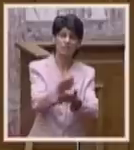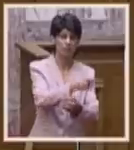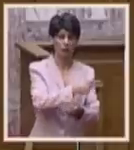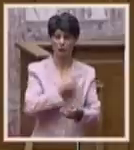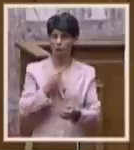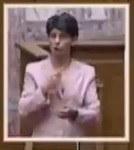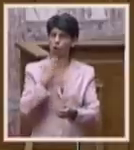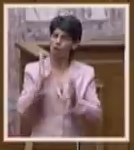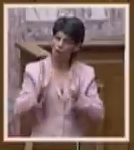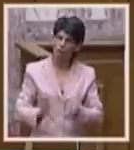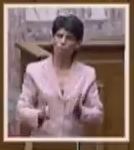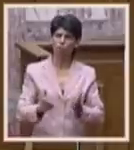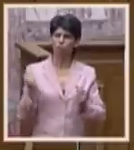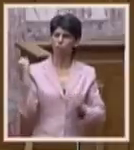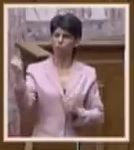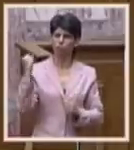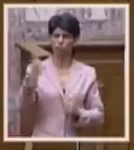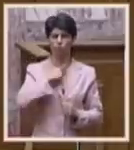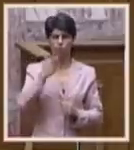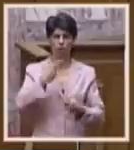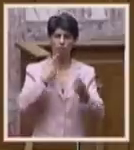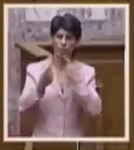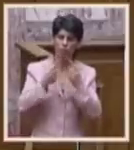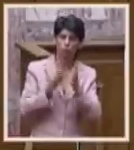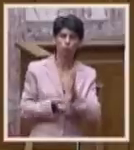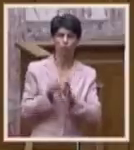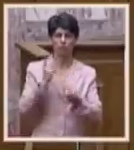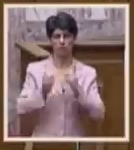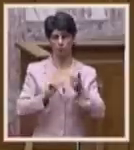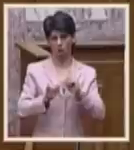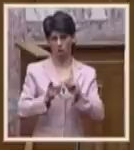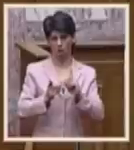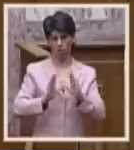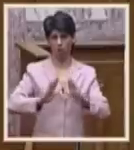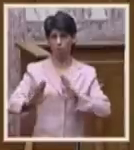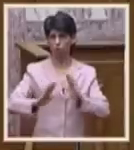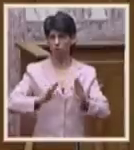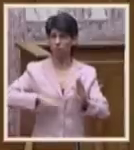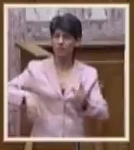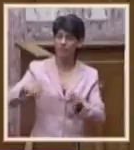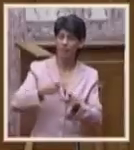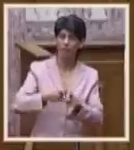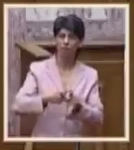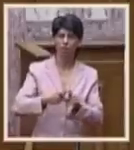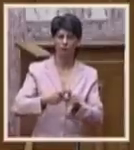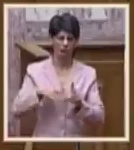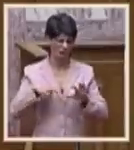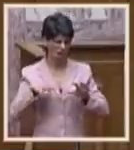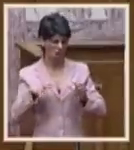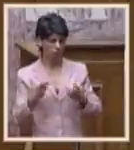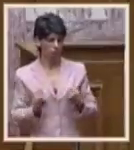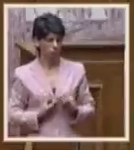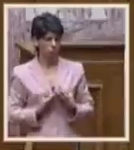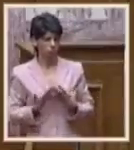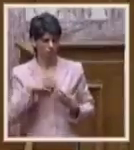με ισχυρή φωνή να διαπραγματευτούμε μια νέα συμφωνία που θα προστατεύει την Ελλάδα από τις άγριες διαθέσεις των αγορών για τα